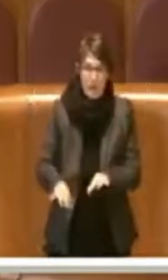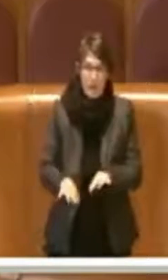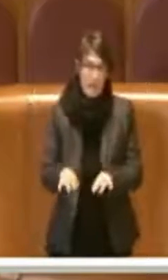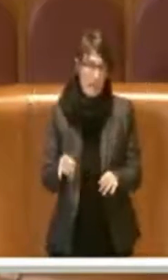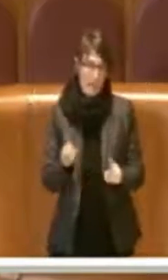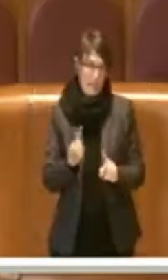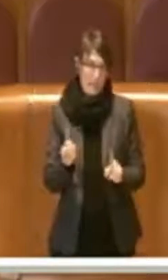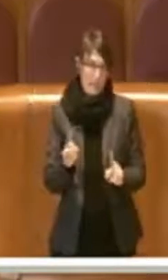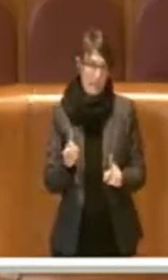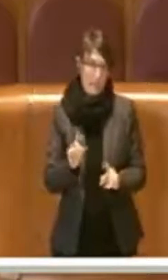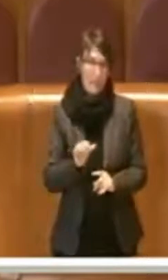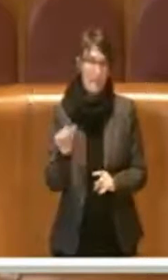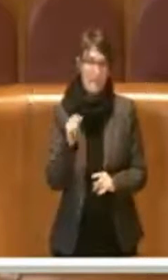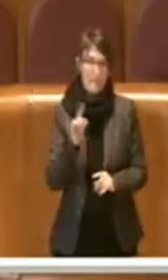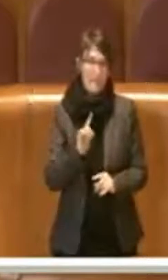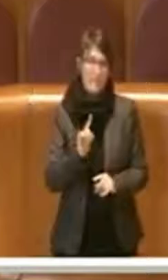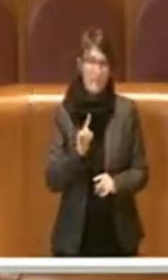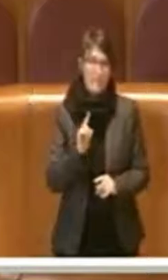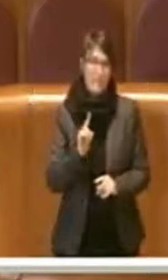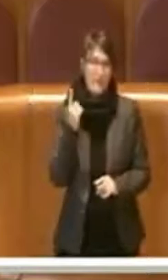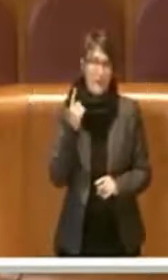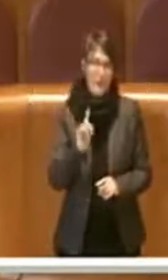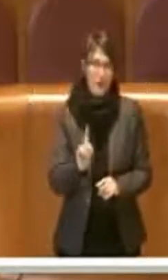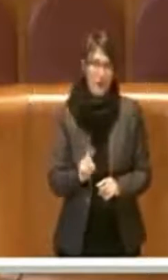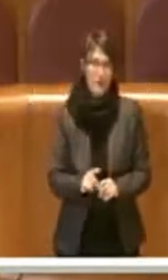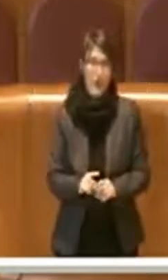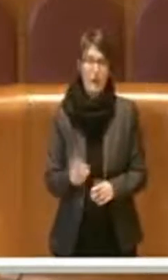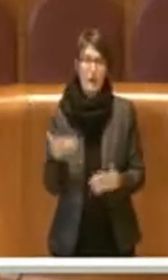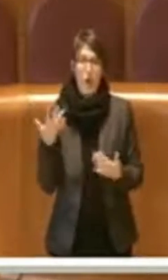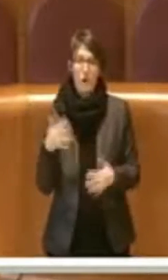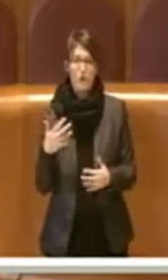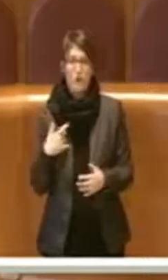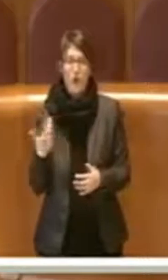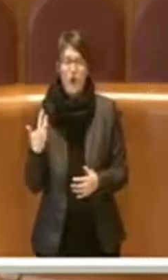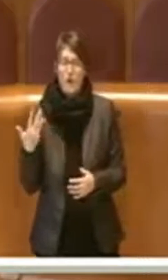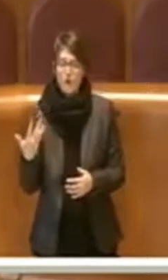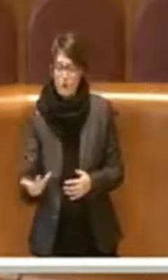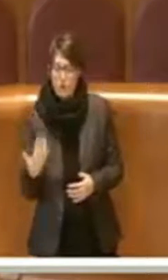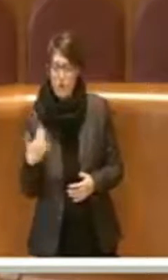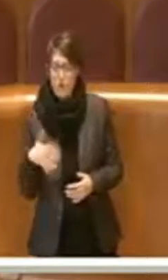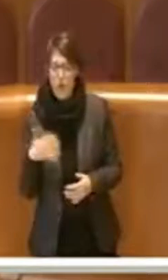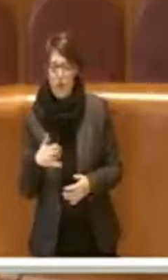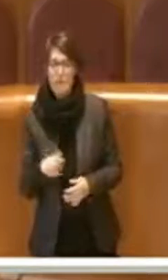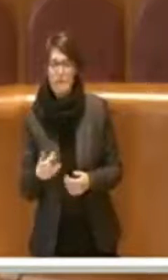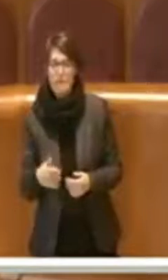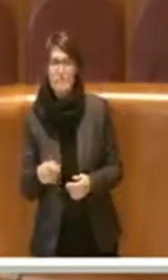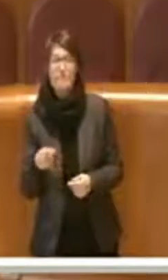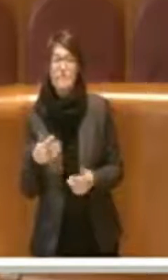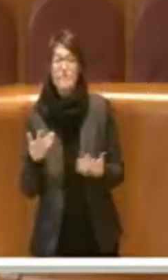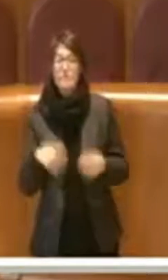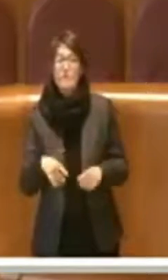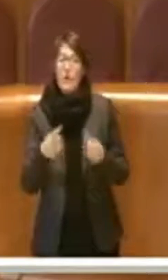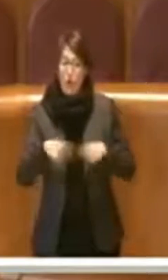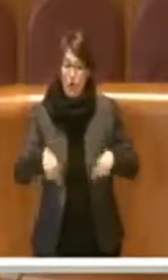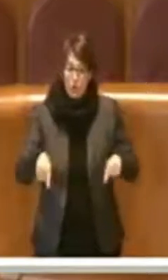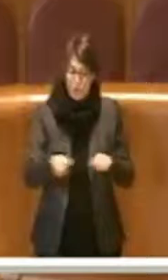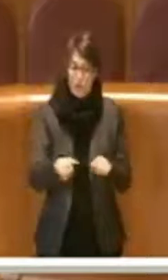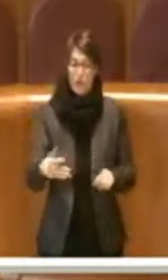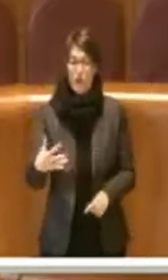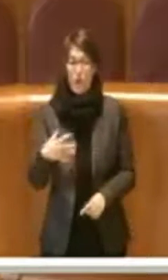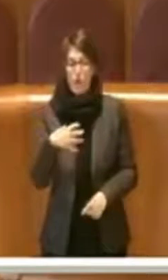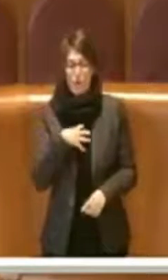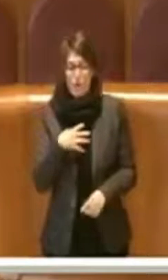Gran parte del tempo noi l'abbiamo investito con la Commissione, con l'assessore,